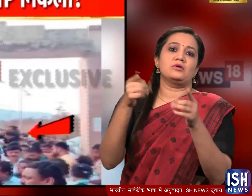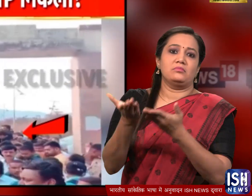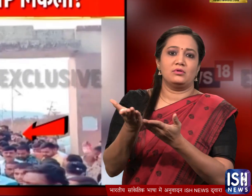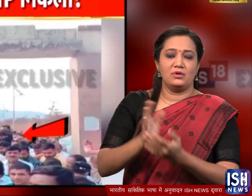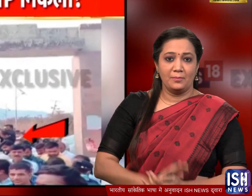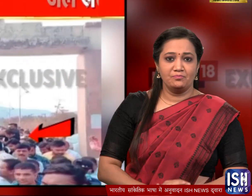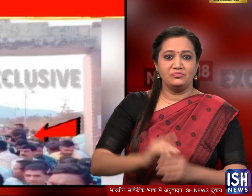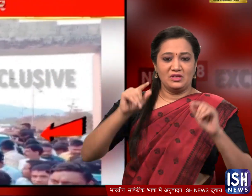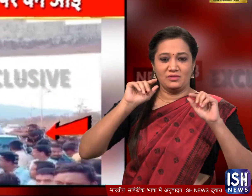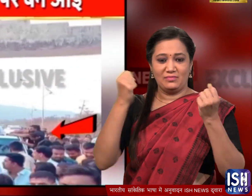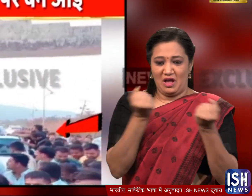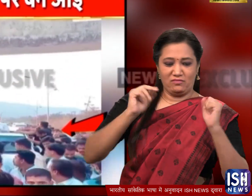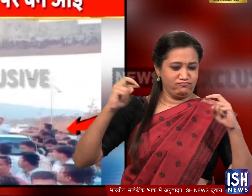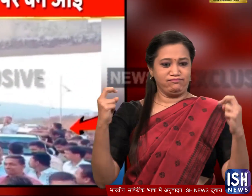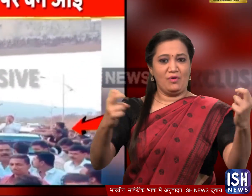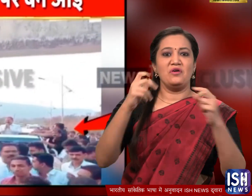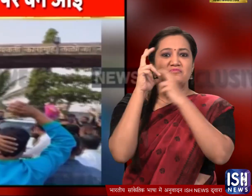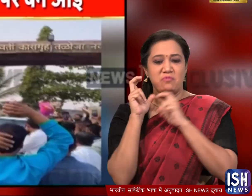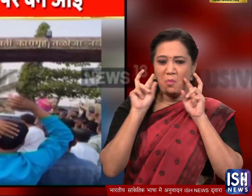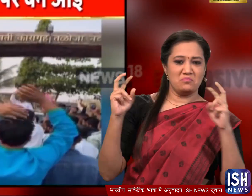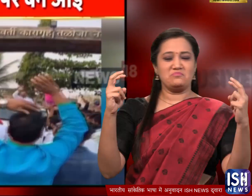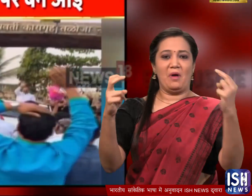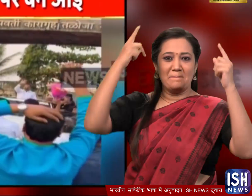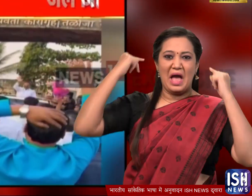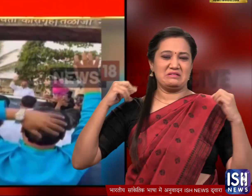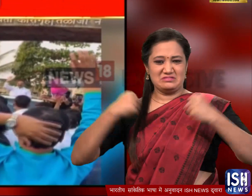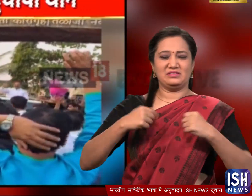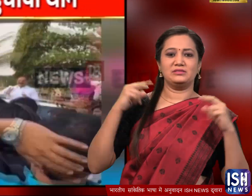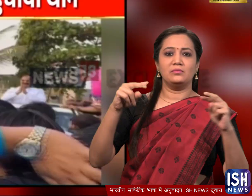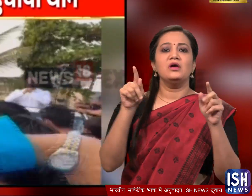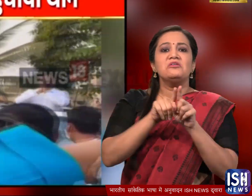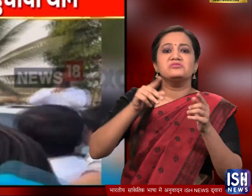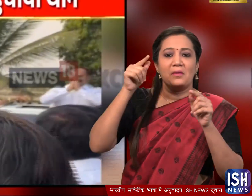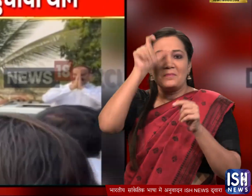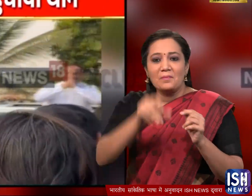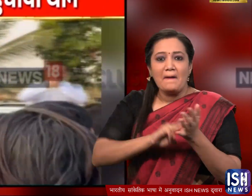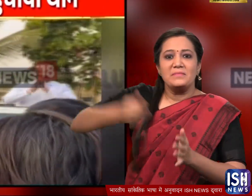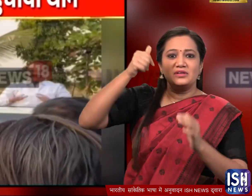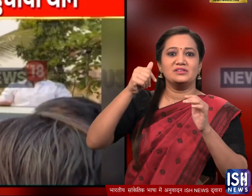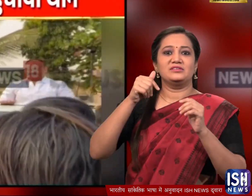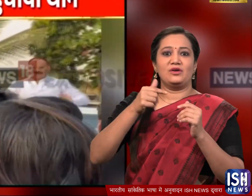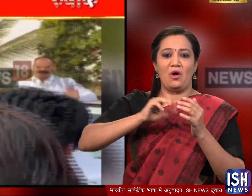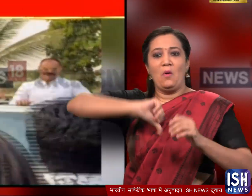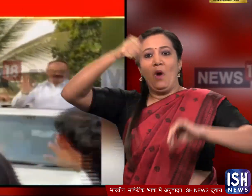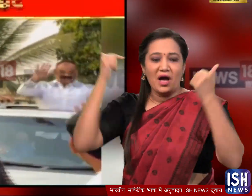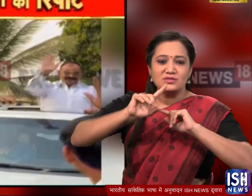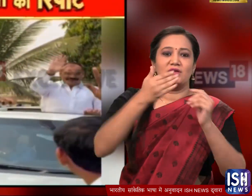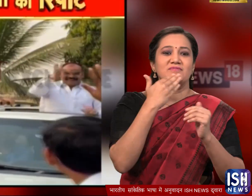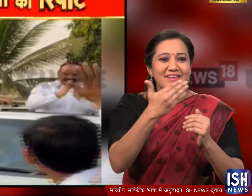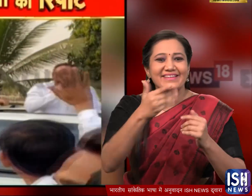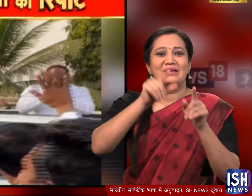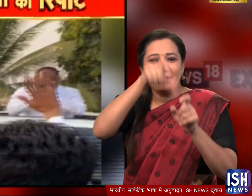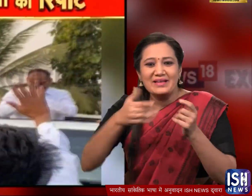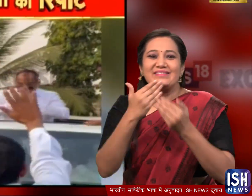कार के दोनों तरफ लटके कई सुरक्षा कर्मी। रुबाब बिल्कुल ऐसा जैसे कोई नेता चुनाव जीतकर वोटरों का अभिवादन करने निकला